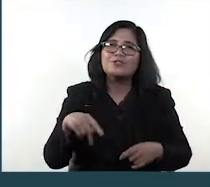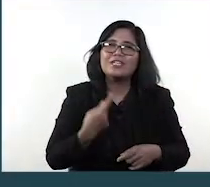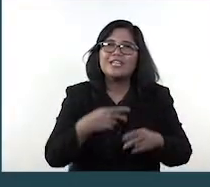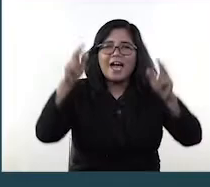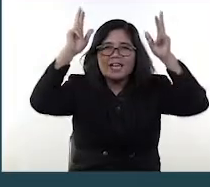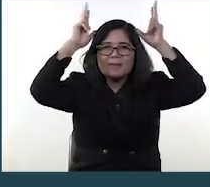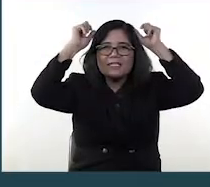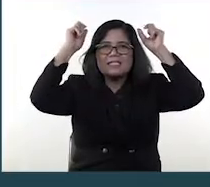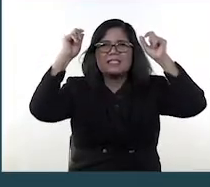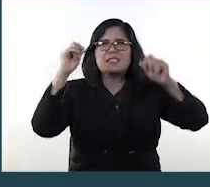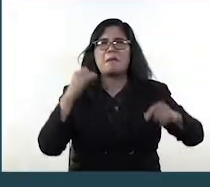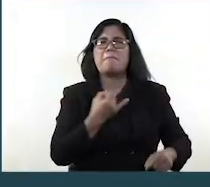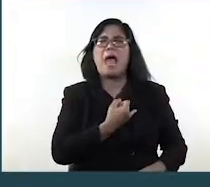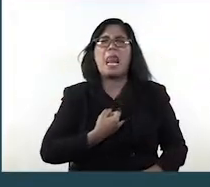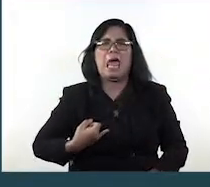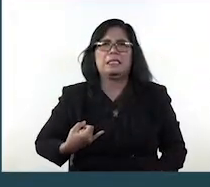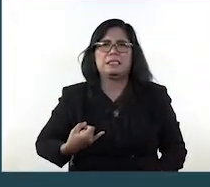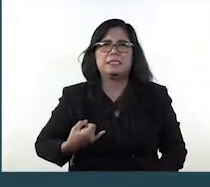menanti menanti takdir